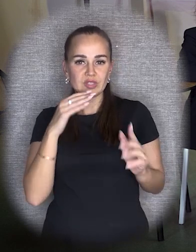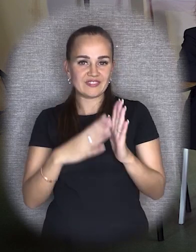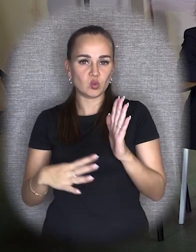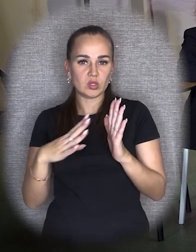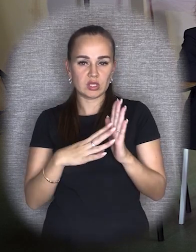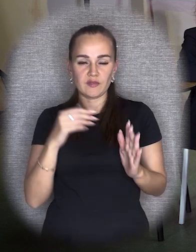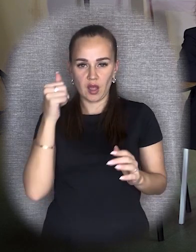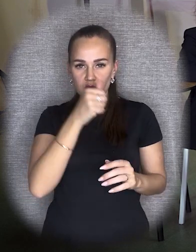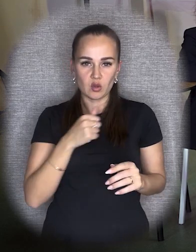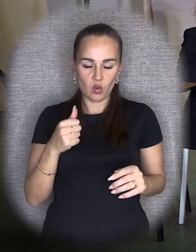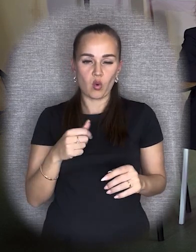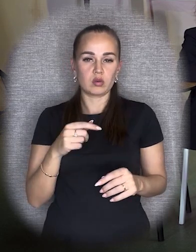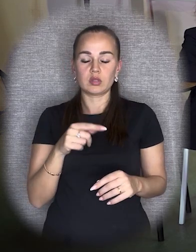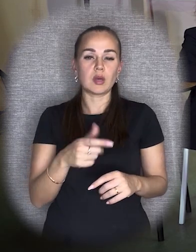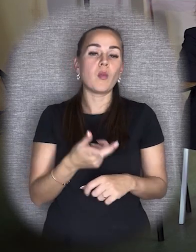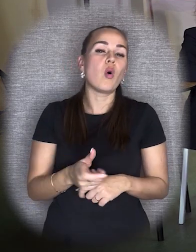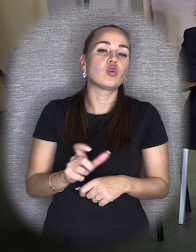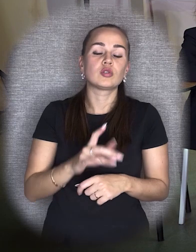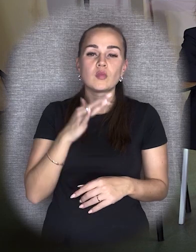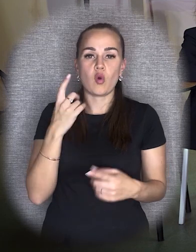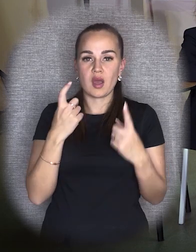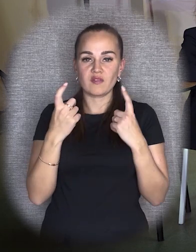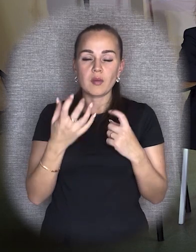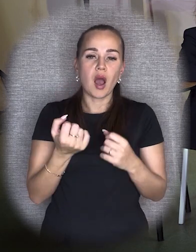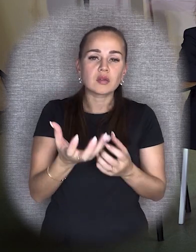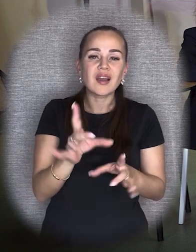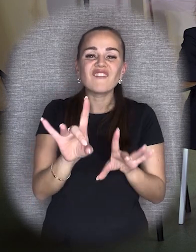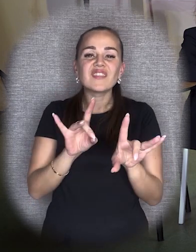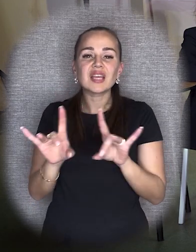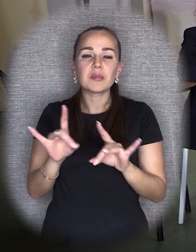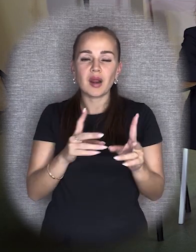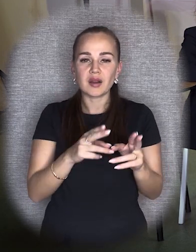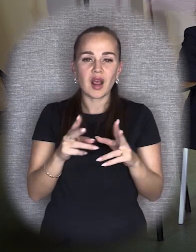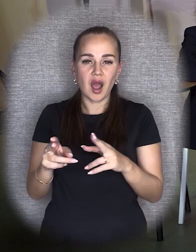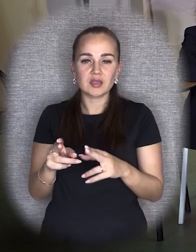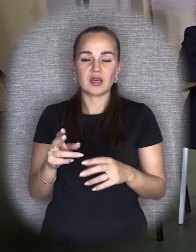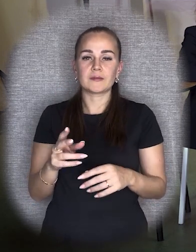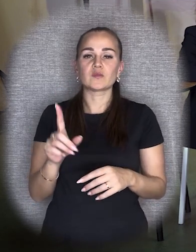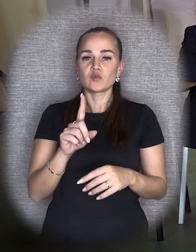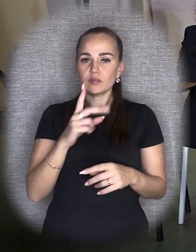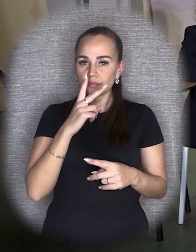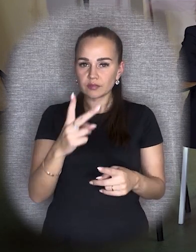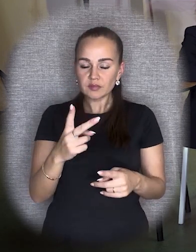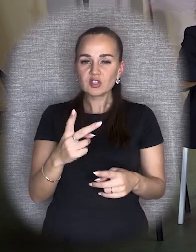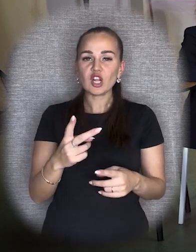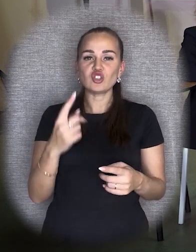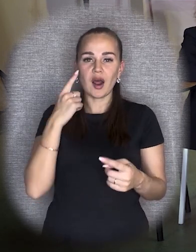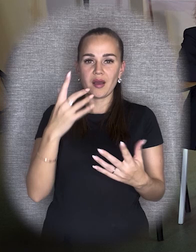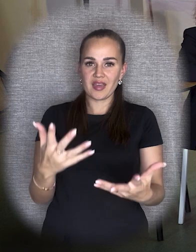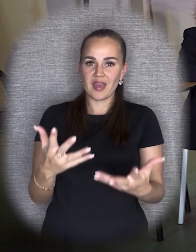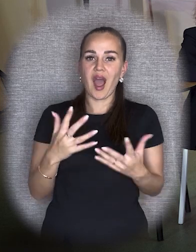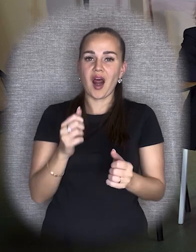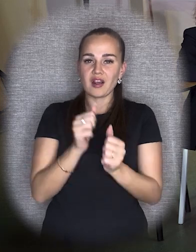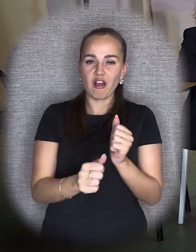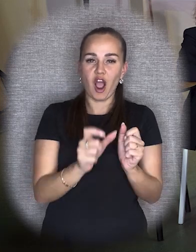99-м годом, этот массив огромен, и выбрать из него какие-то кадры, которые характеризовали бы каждый период наиболее ярко и объемно,